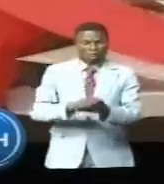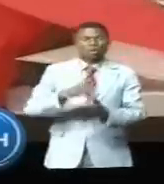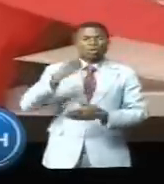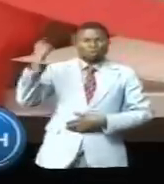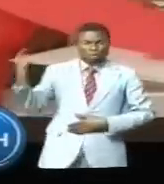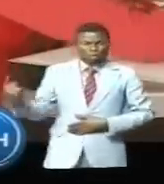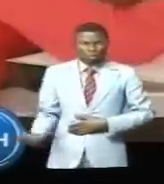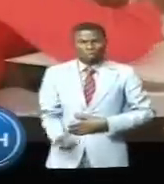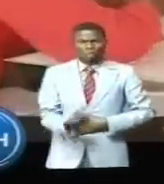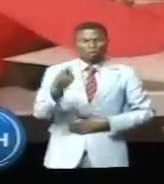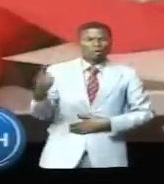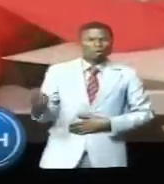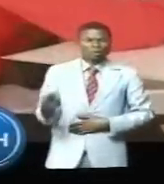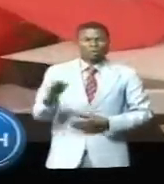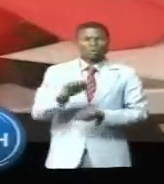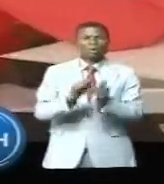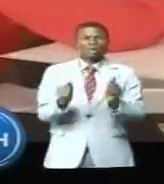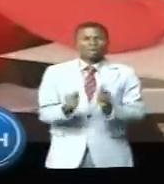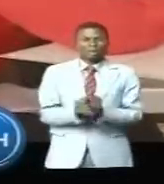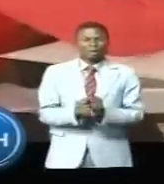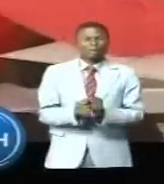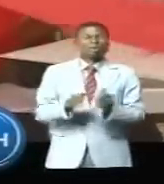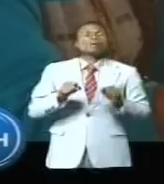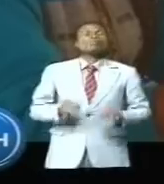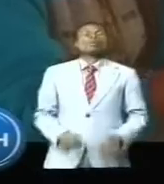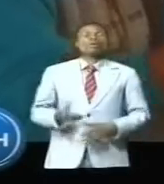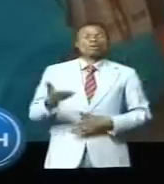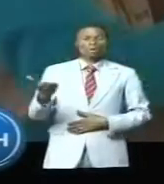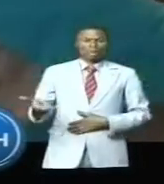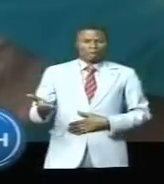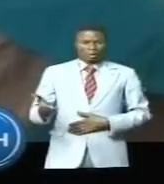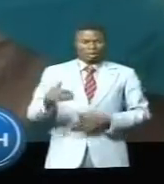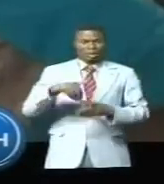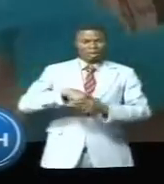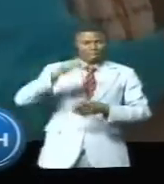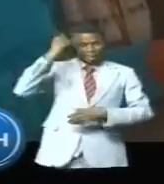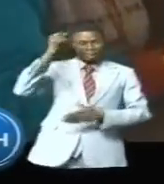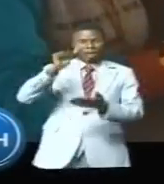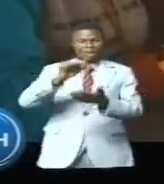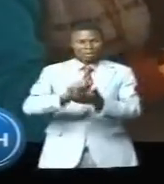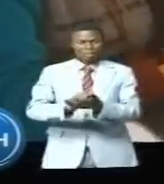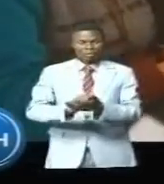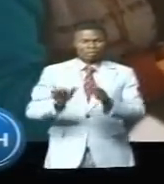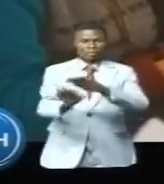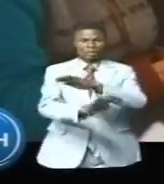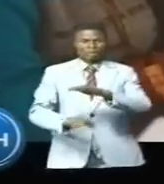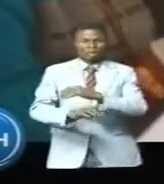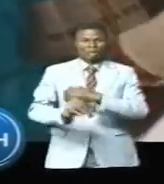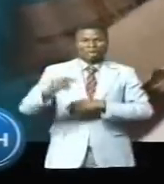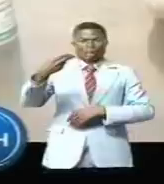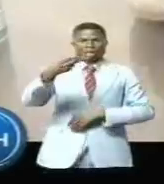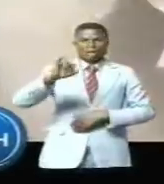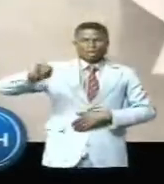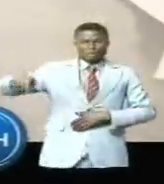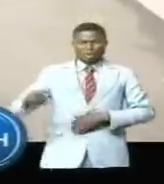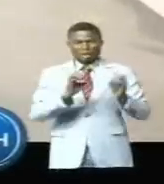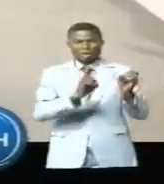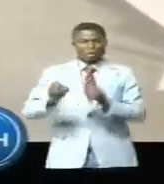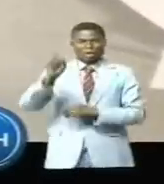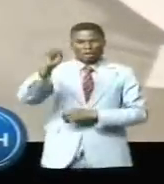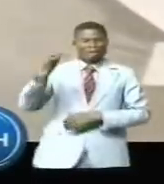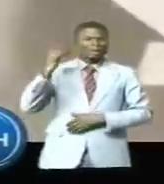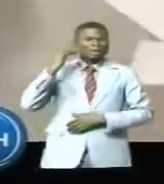considérablement le nombre de cas de décès. C'est dans ce contexte que la Fondation HJ a organisé ce 30